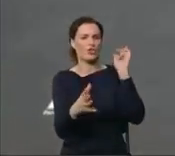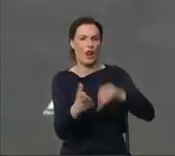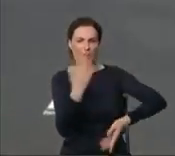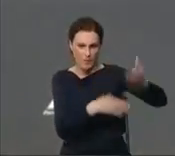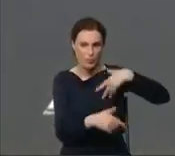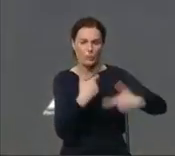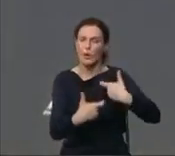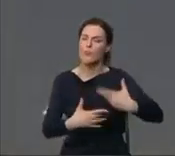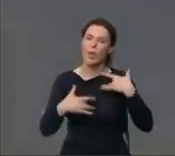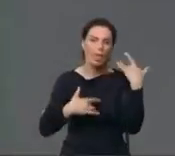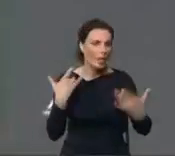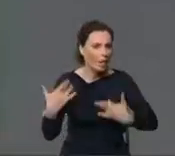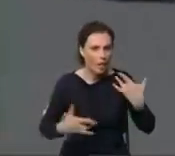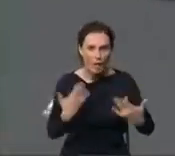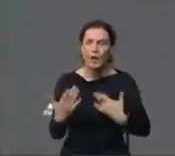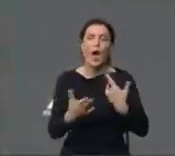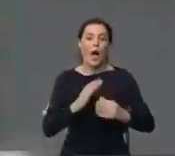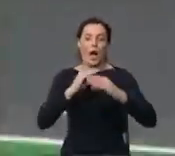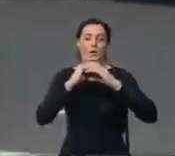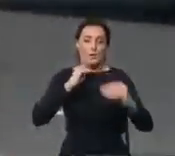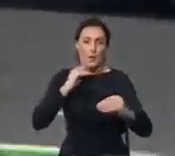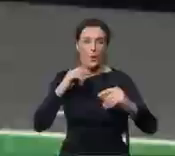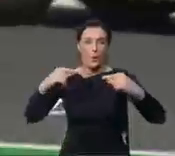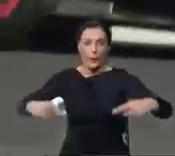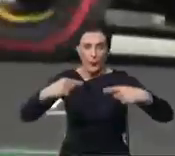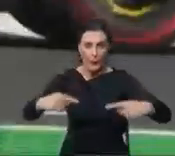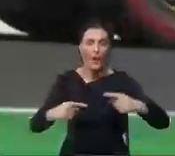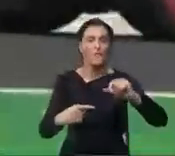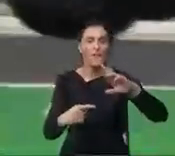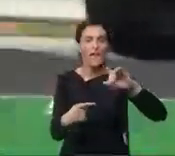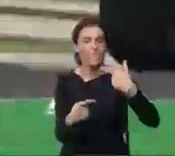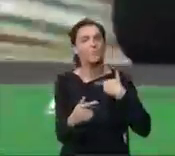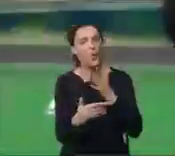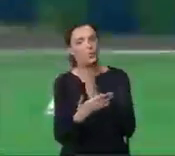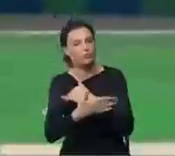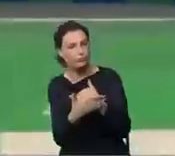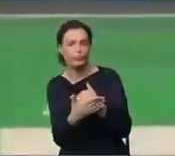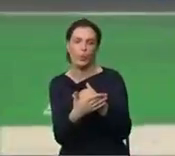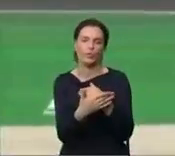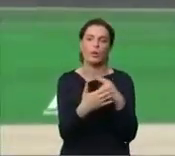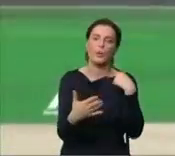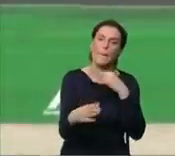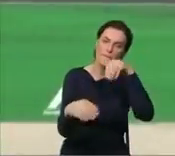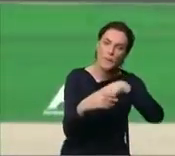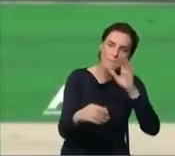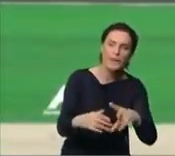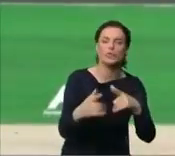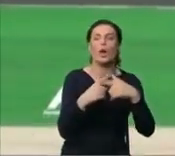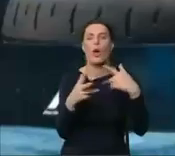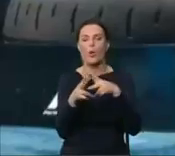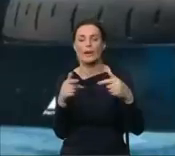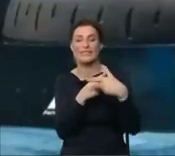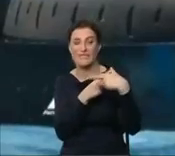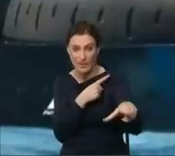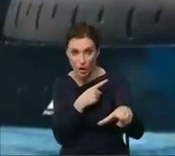wyczerpujące. Williams, tak jak Mercedes na przykład, dzieli, niektóre zespoły nie dzielą. Ogólnie będę tam przez 2 tygodnie, ponieważ